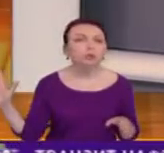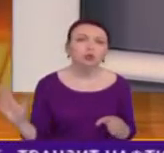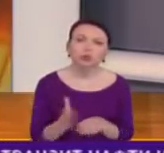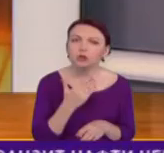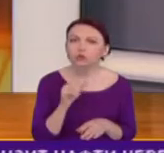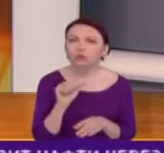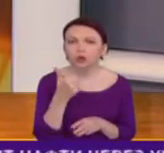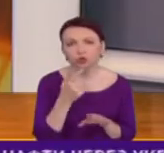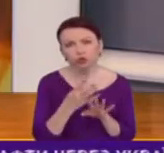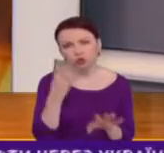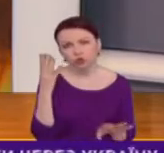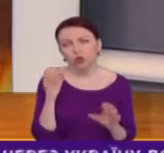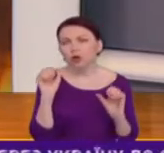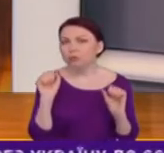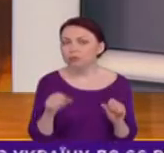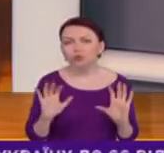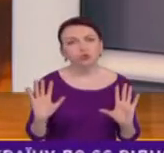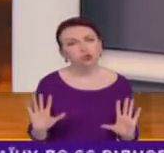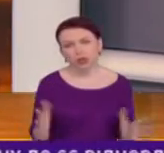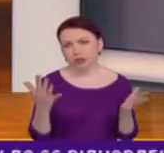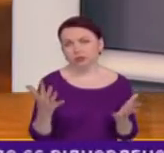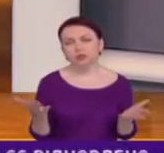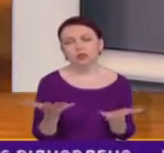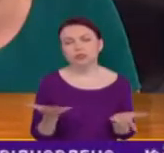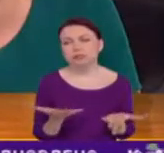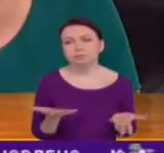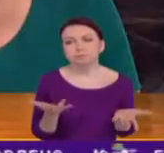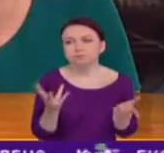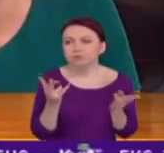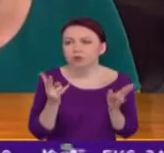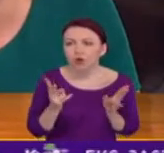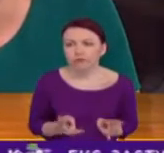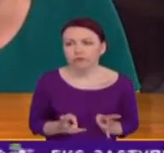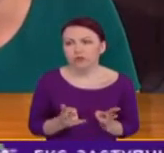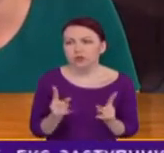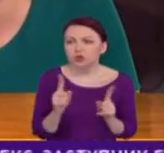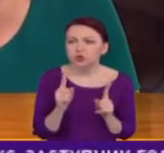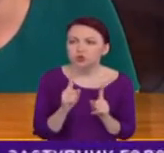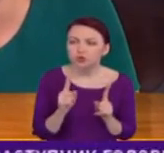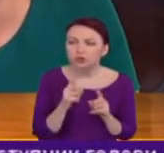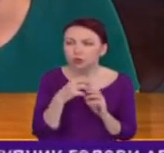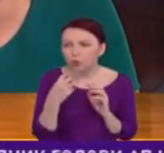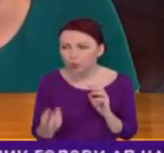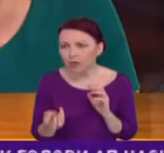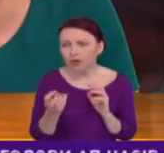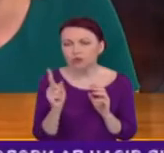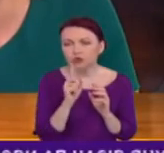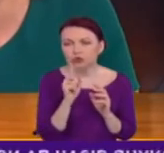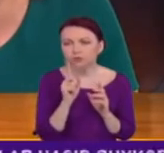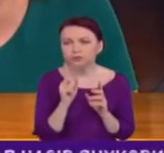першу чергу, тому що можуть статися якісь там, не дай Бог, незрозумілі